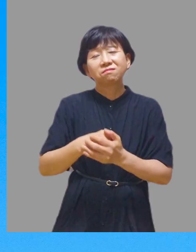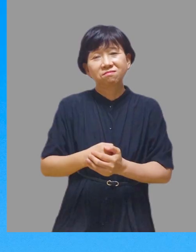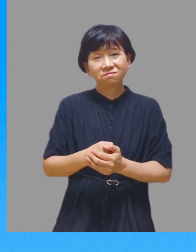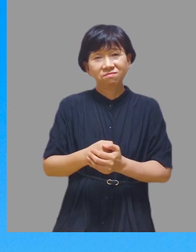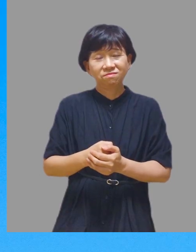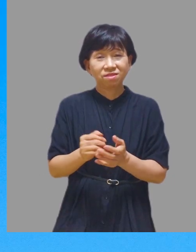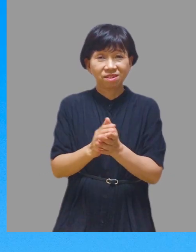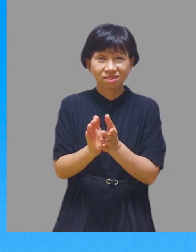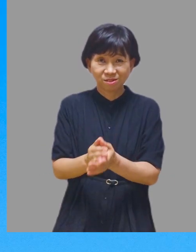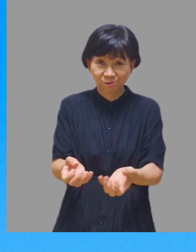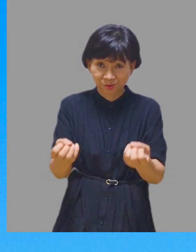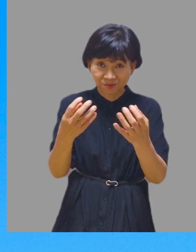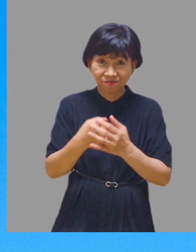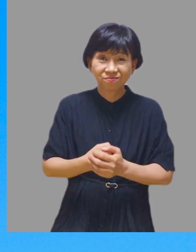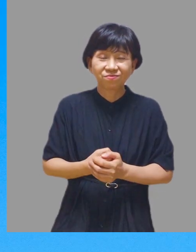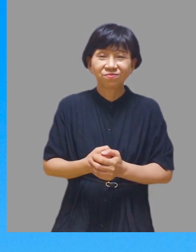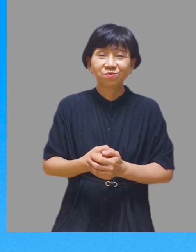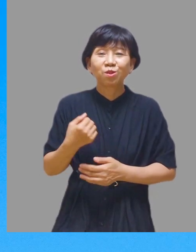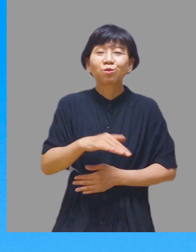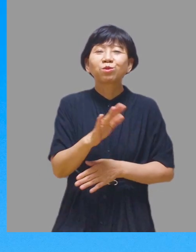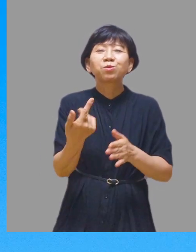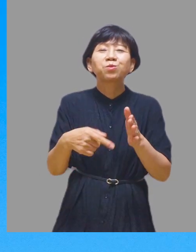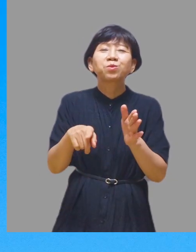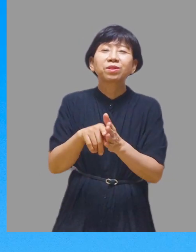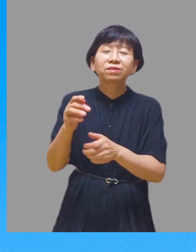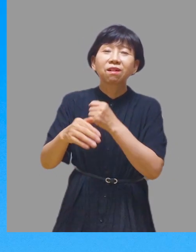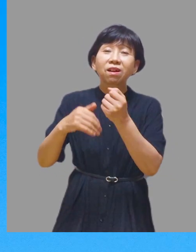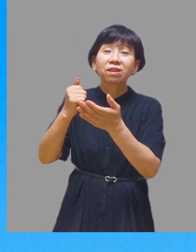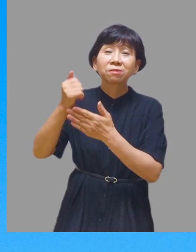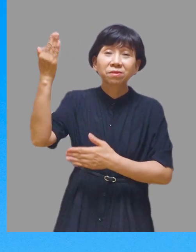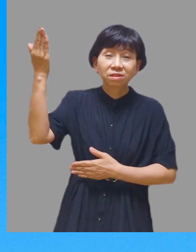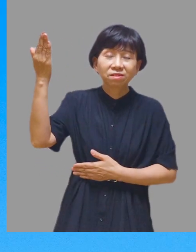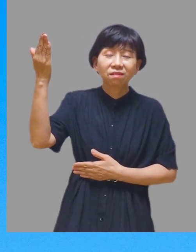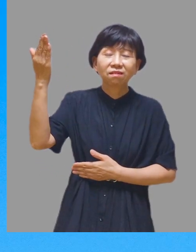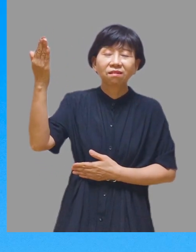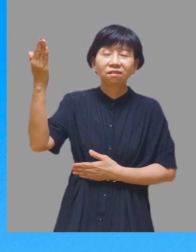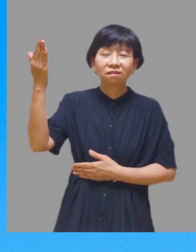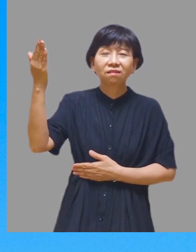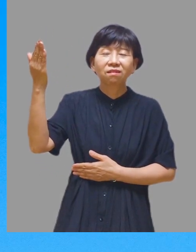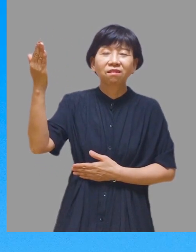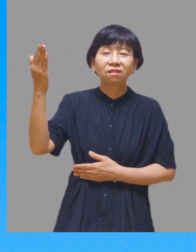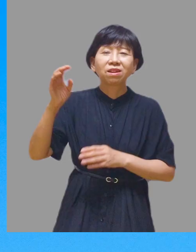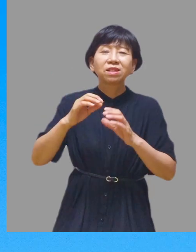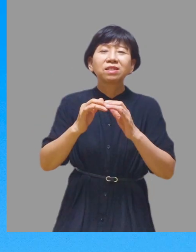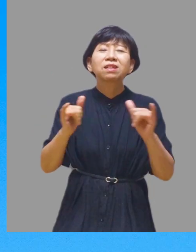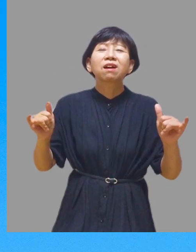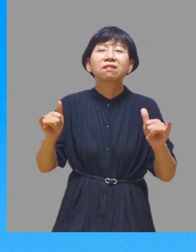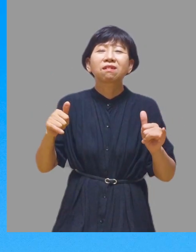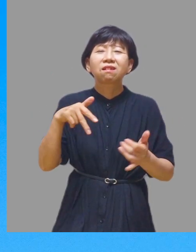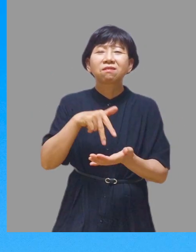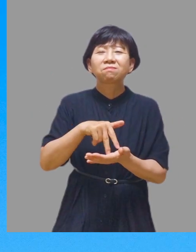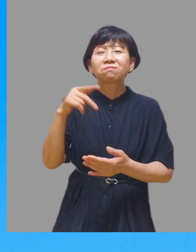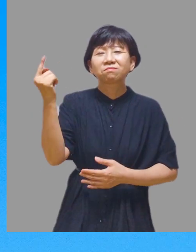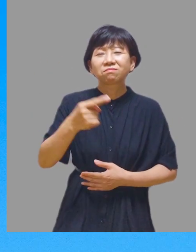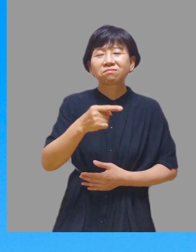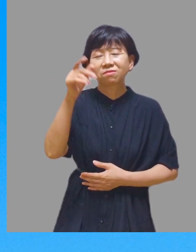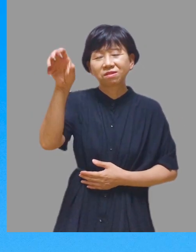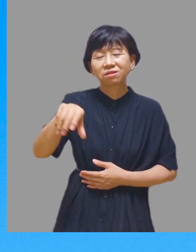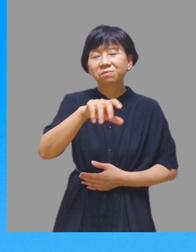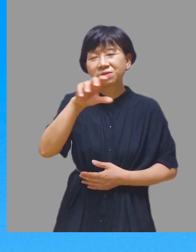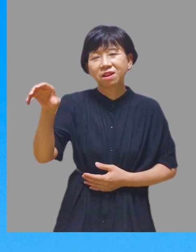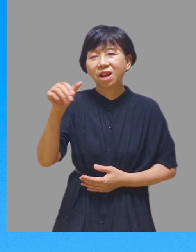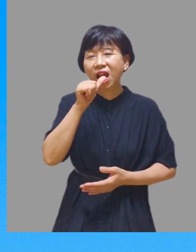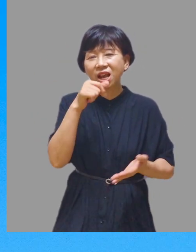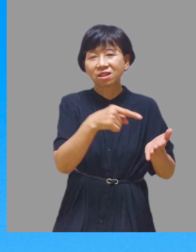할렐루야. 그런 우리를 위해서 하나님께서 이 땅에 사람의 모습으로 오셔서 십자가를 지시고 십자가에 못